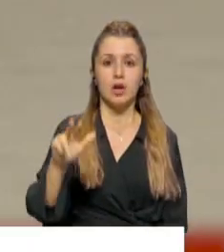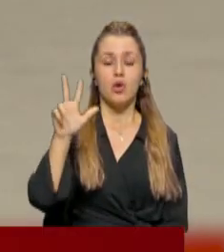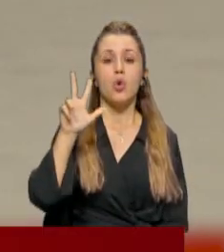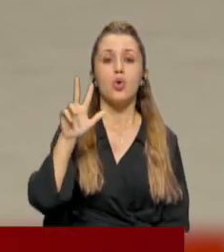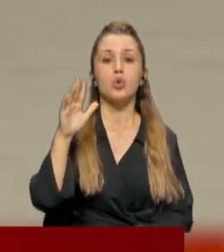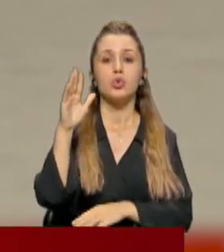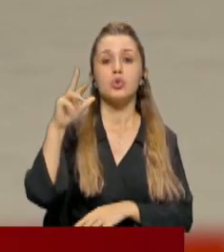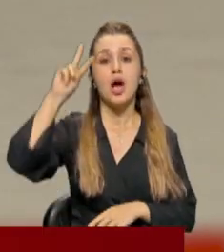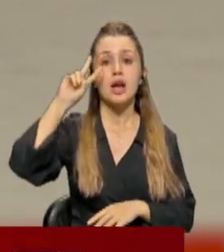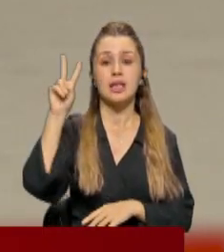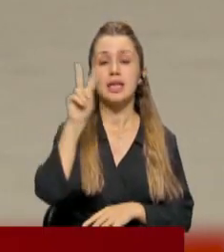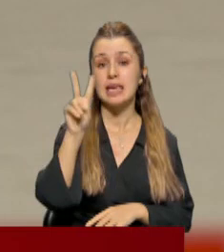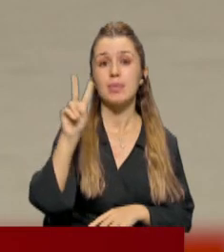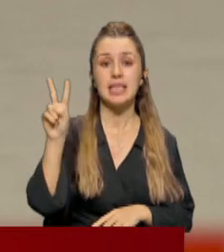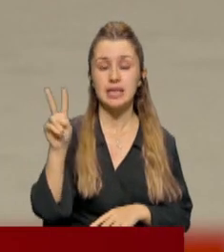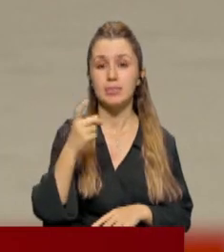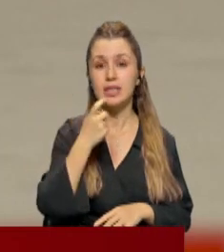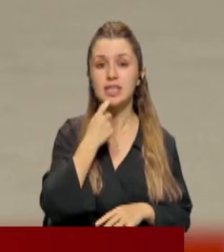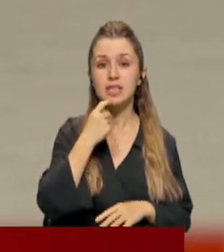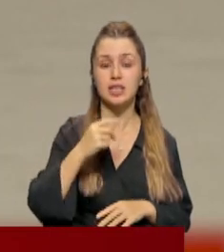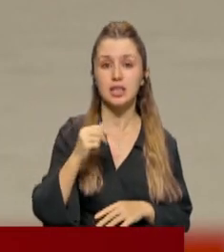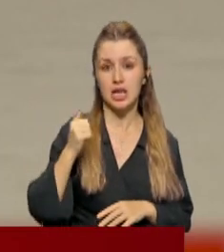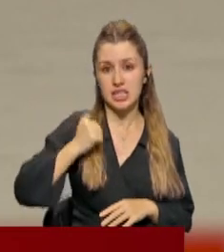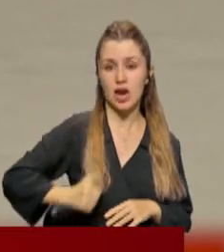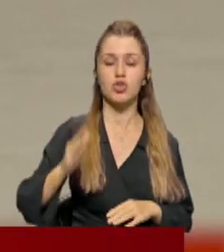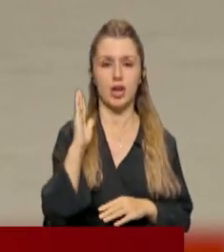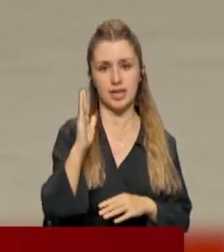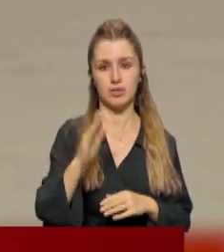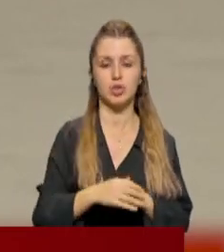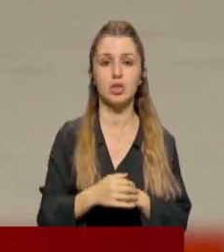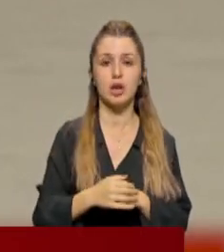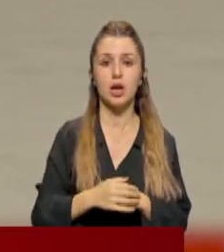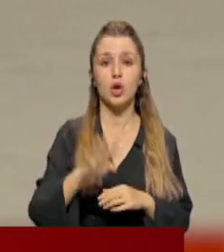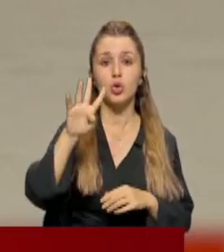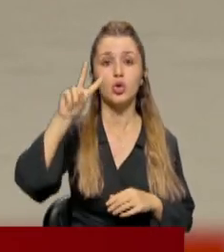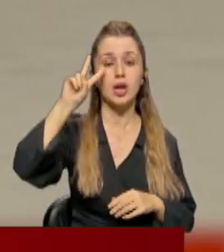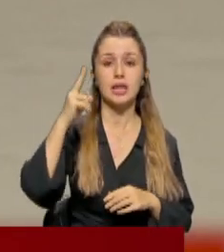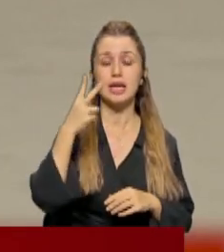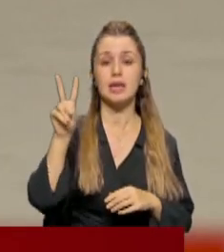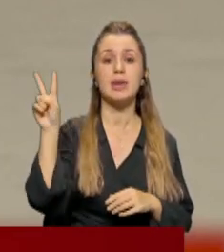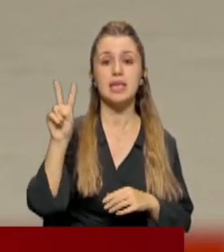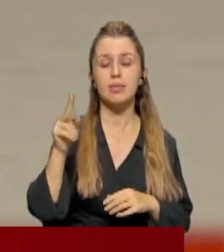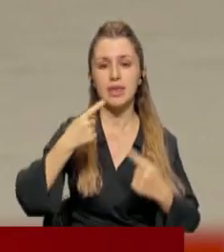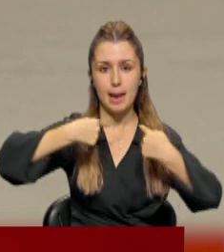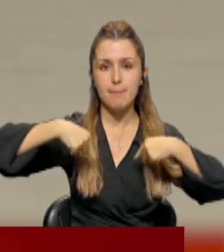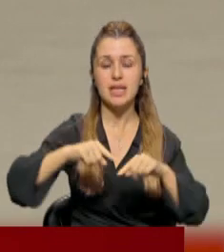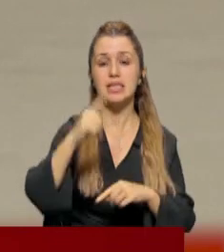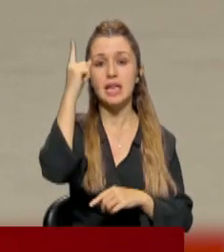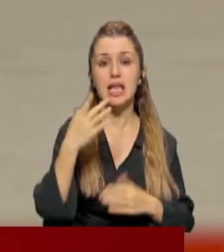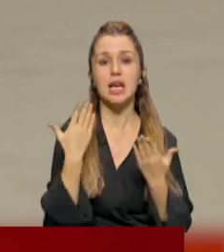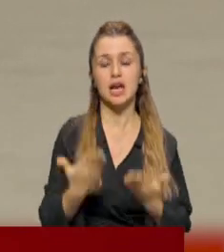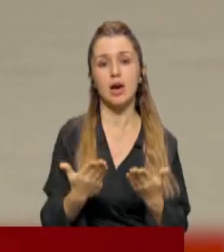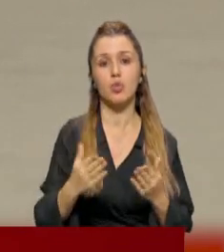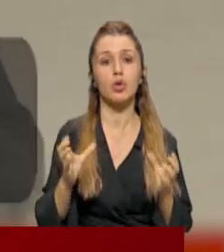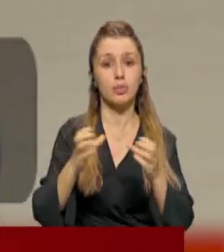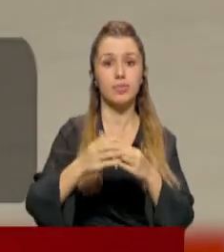30 Aralık 2020'de Cumhuriyet Savcılığına gitmiş vatandaş. 4 Aralık 2020'de biz ilk kabul